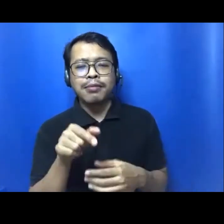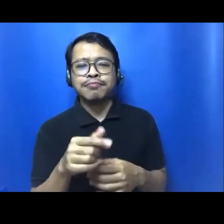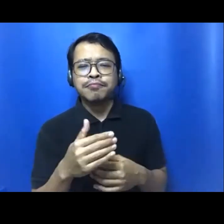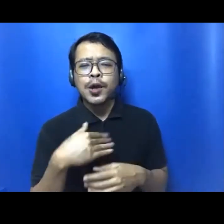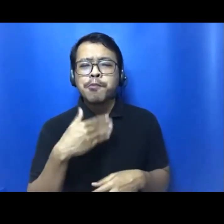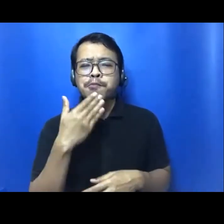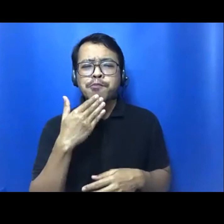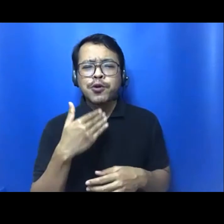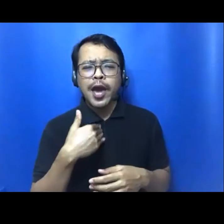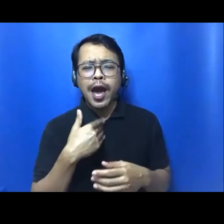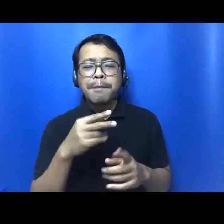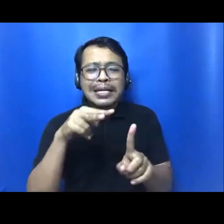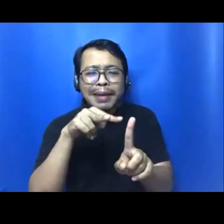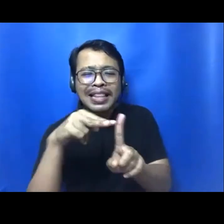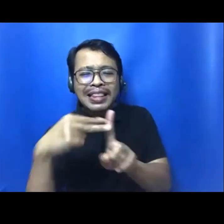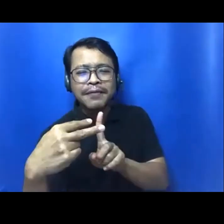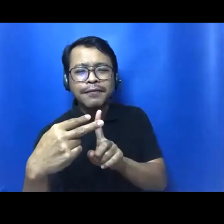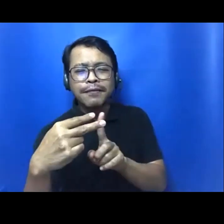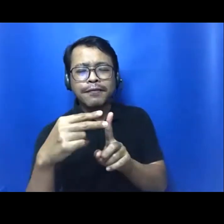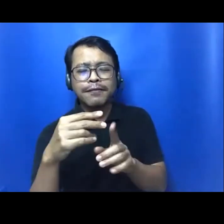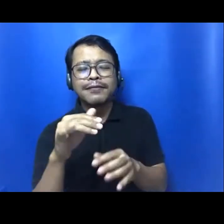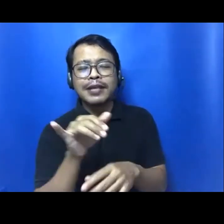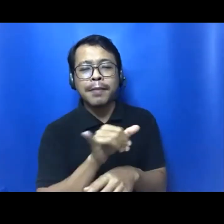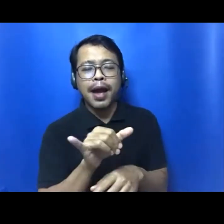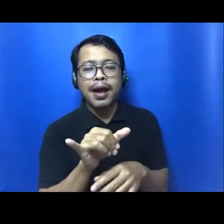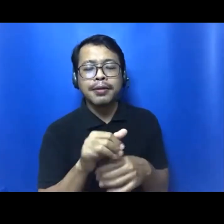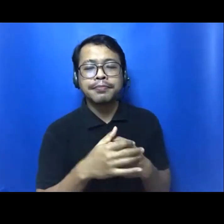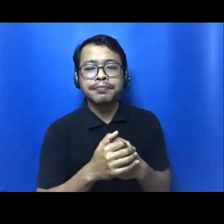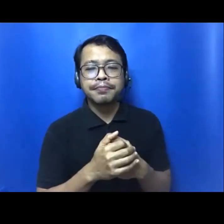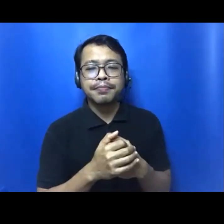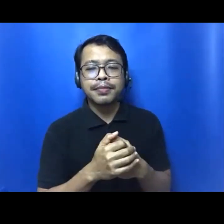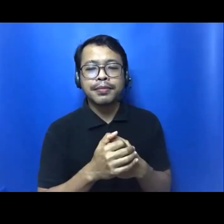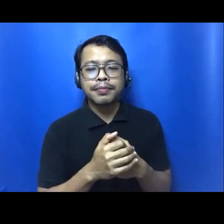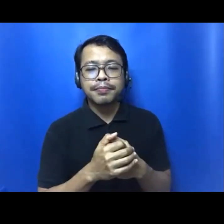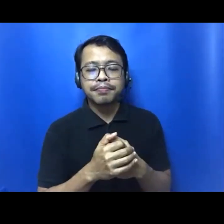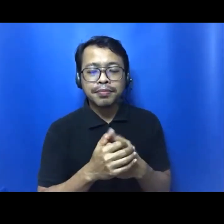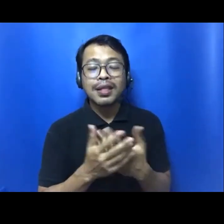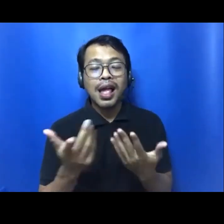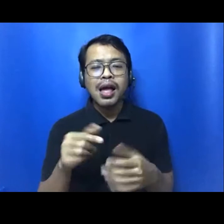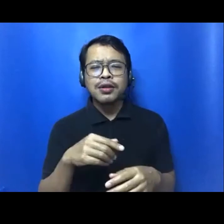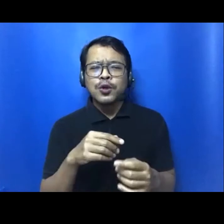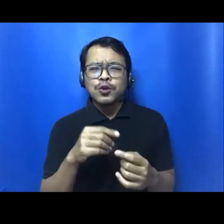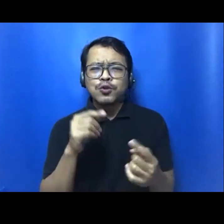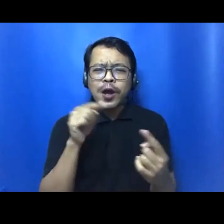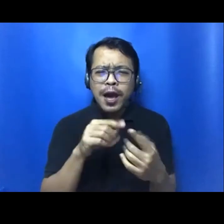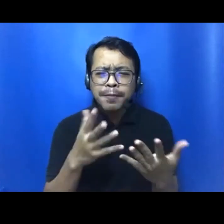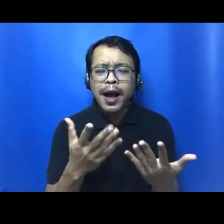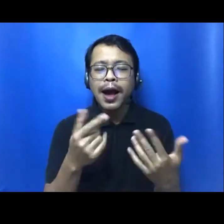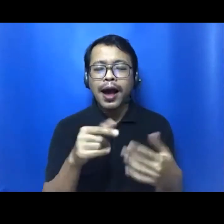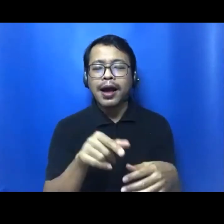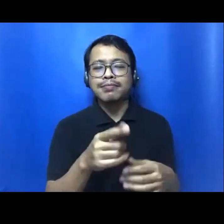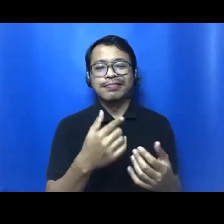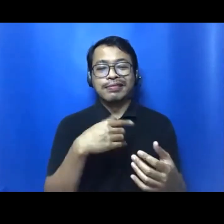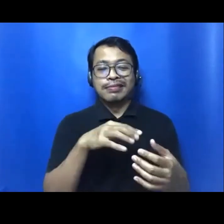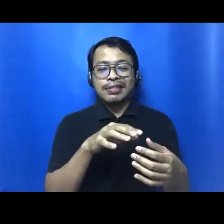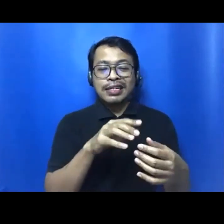untuk perhatian terhadap tenaga kerja disabilitas, sehingga ini ada kerjasama yang baik dalam hal penempatan tenaga